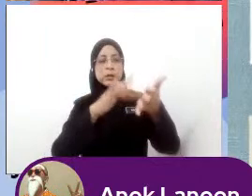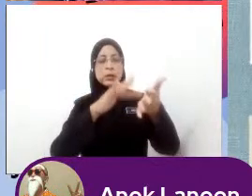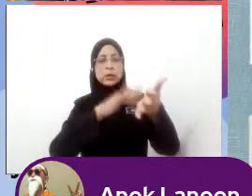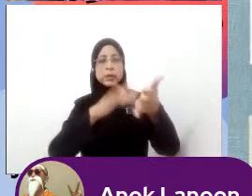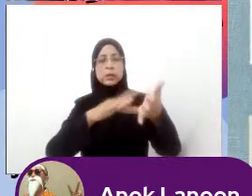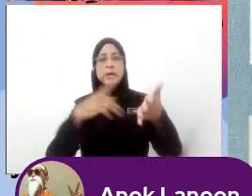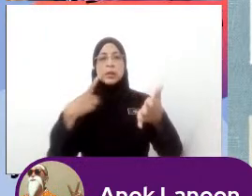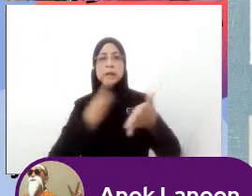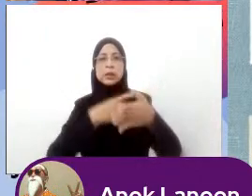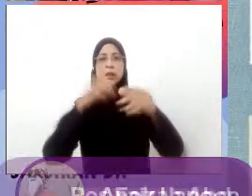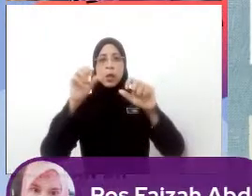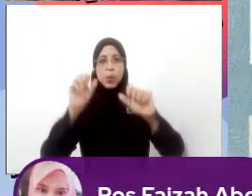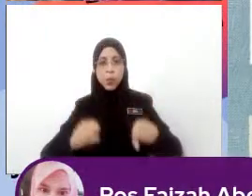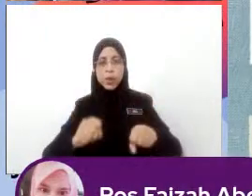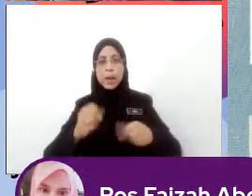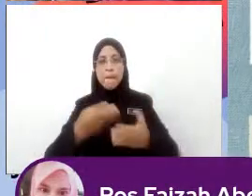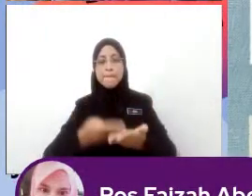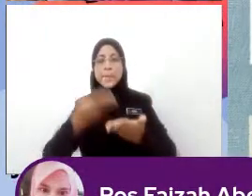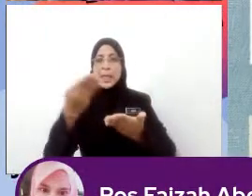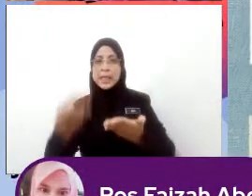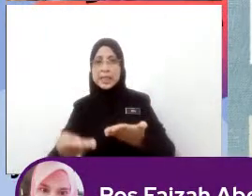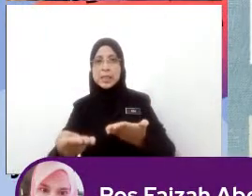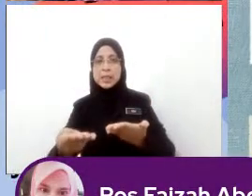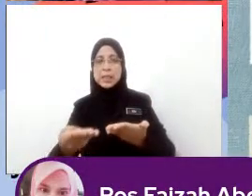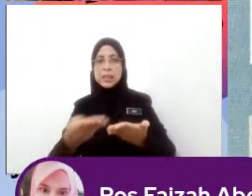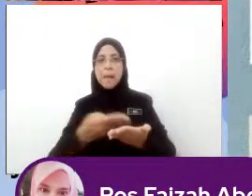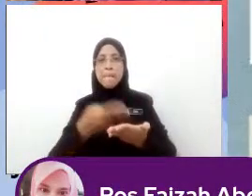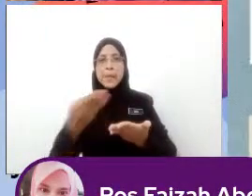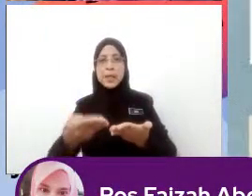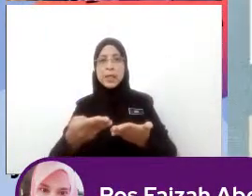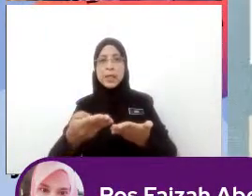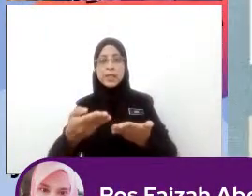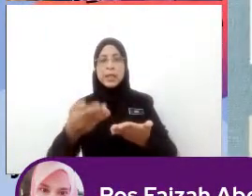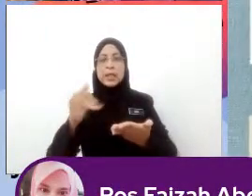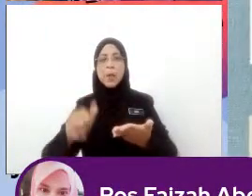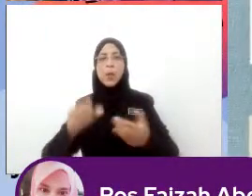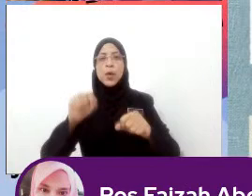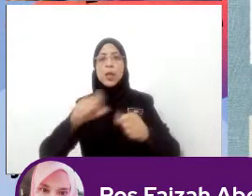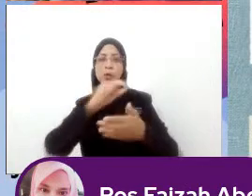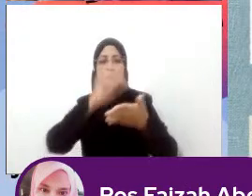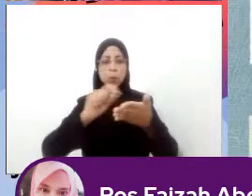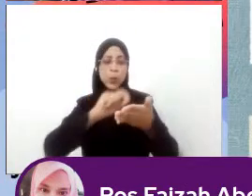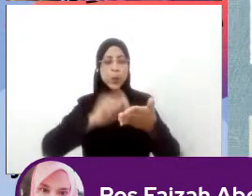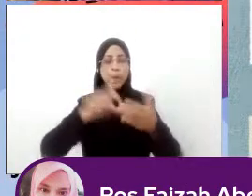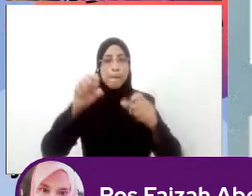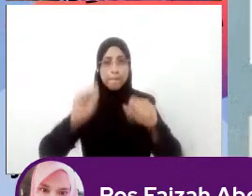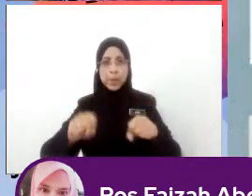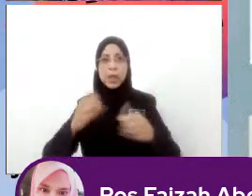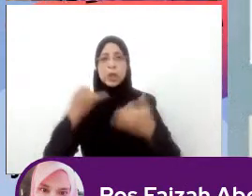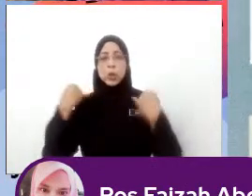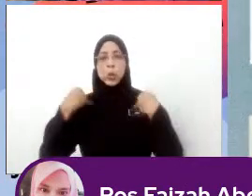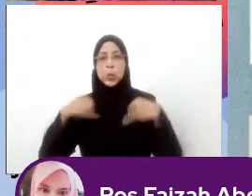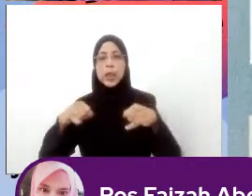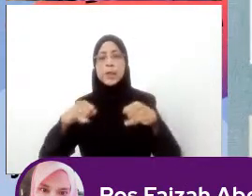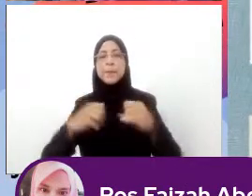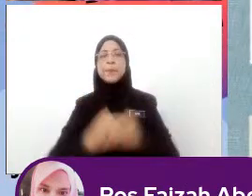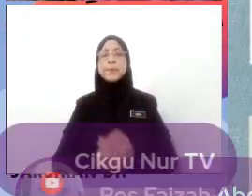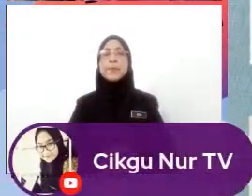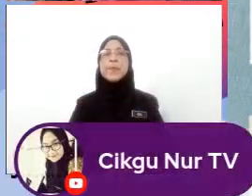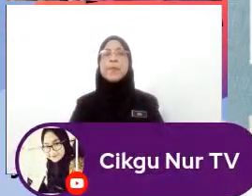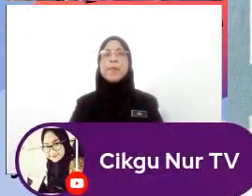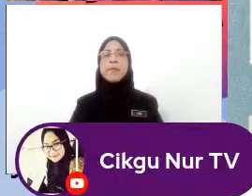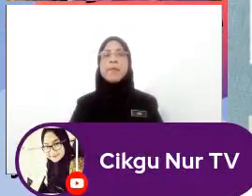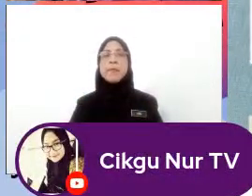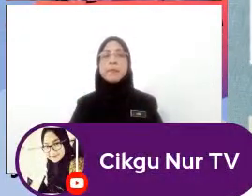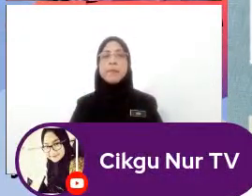digital tab tu, Wacom, Huion yang kita boleh conteng-conteng. Okey, kemudian dan juga extra monitor. Monitor ni kalau